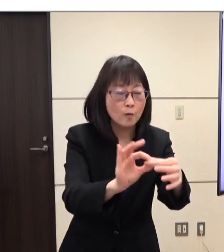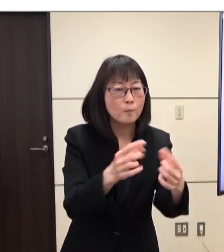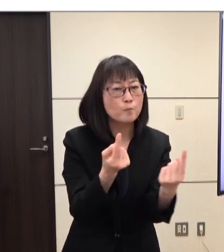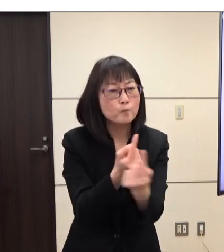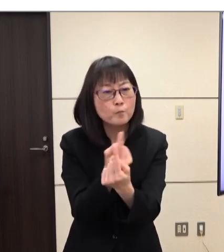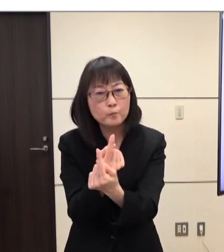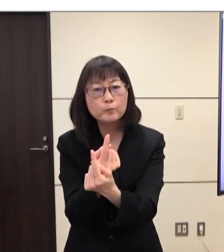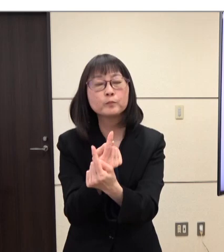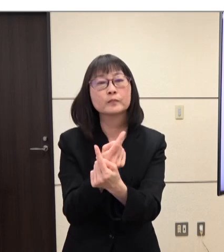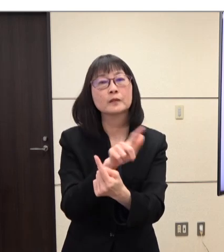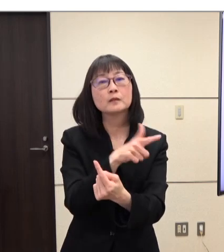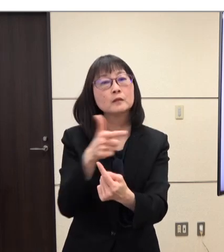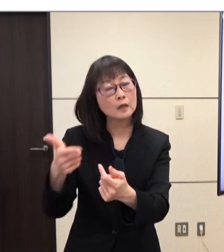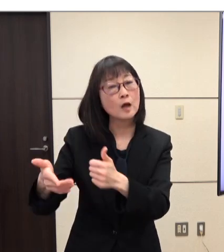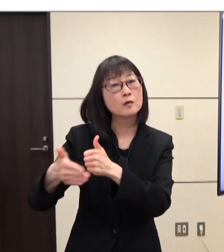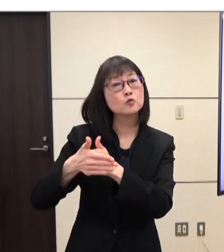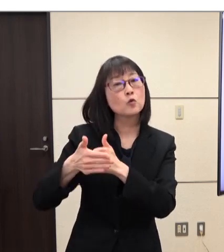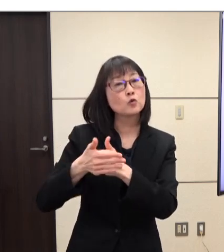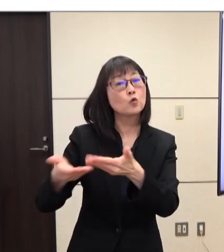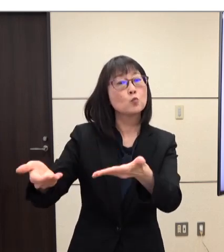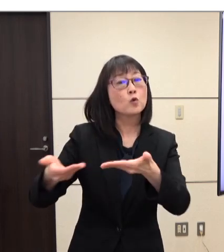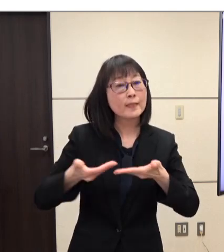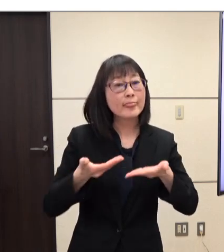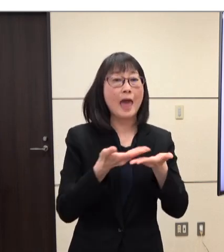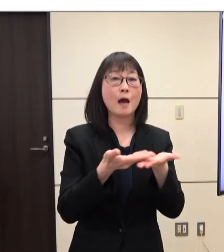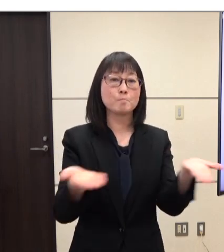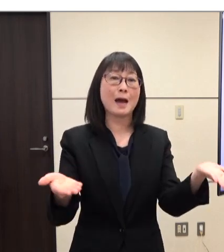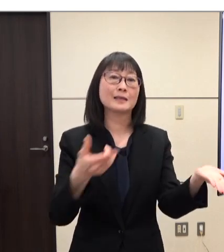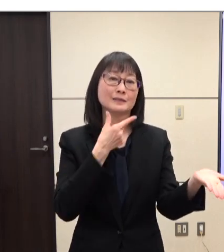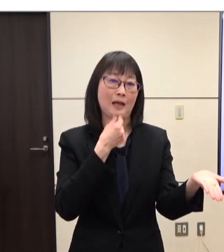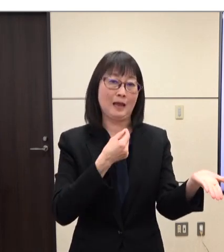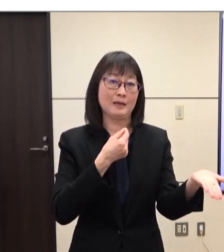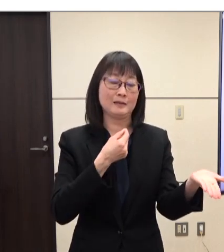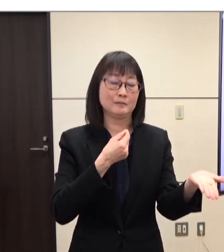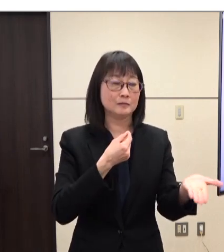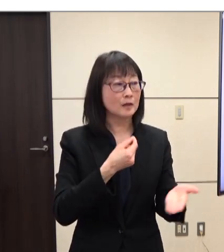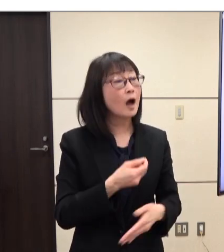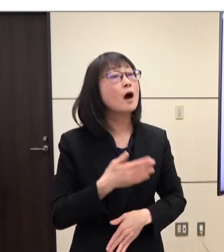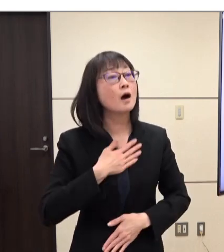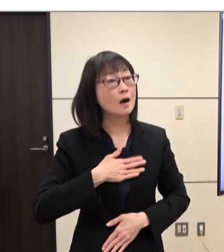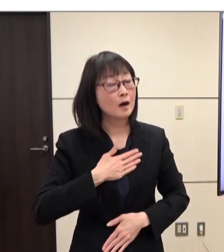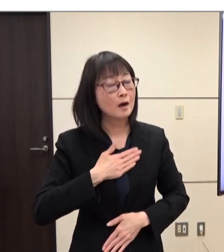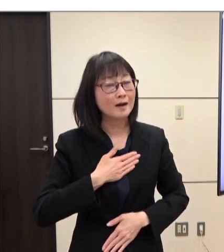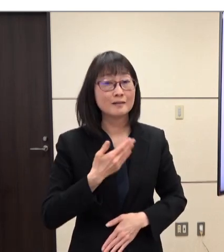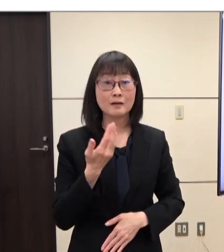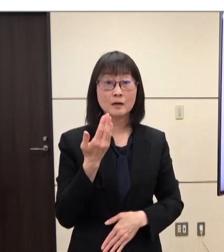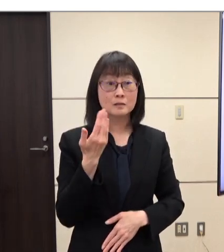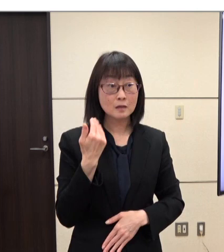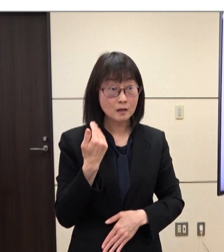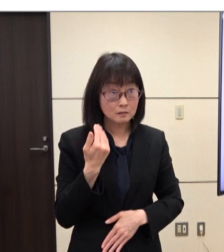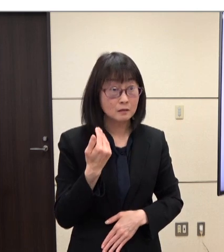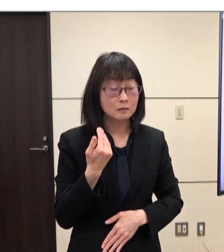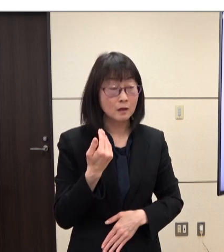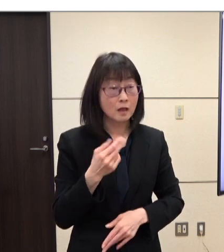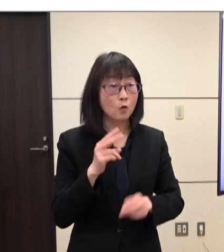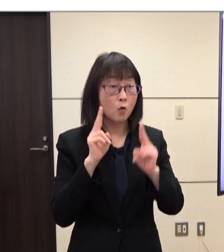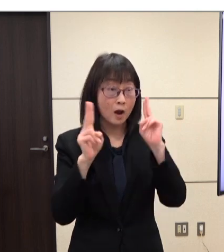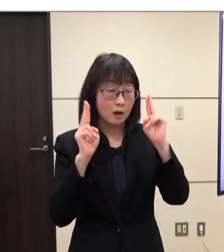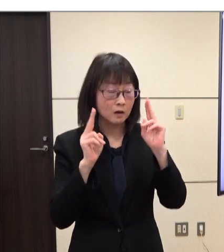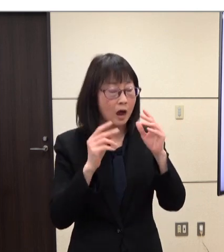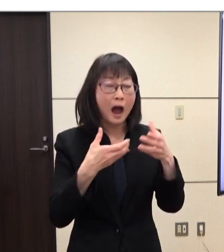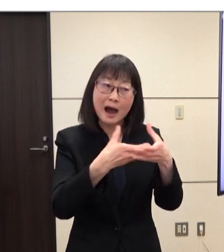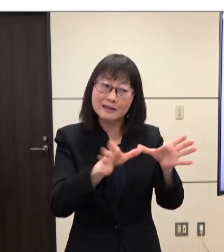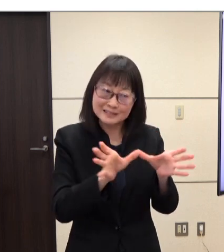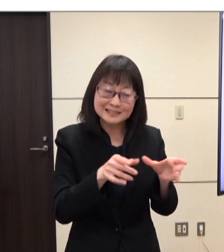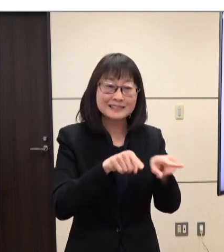。 分かりました。先ほど100件ぐらい問い合わせがあるということだったんですけど、はい、県内の市町村とかからも結構問い合わせ、 どう